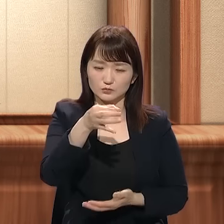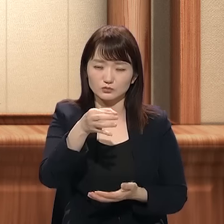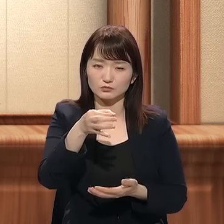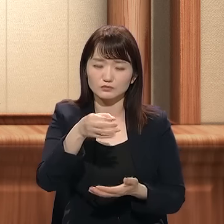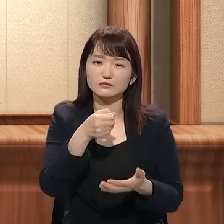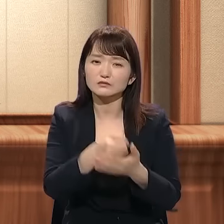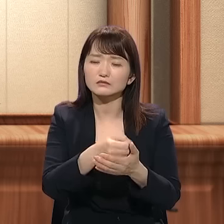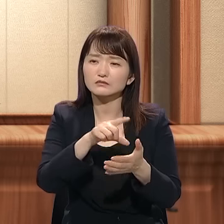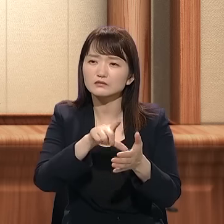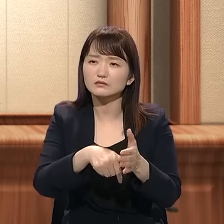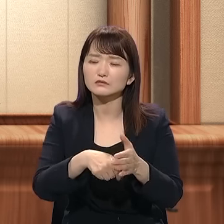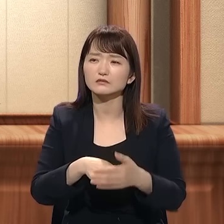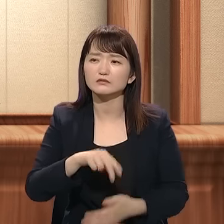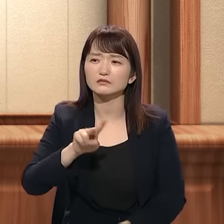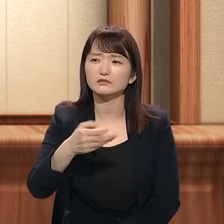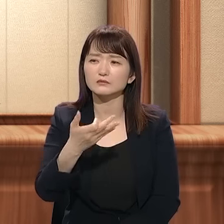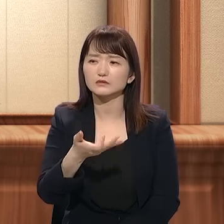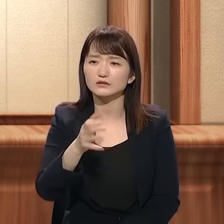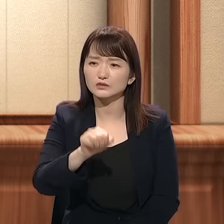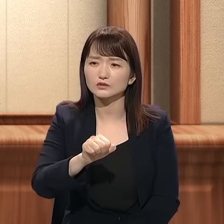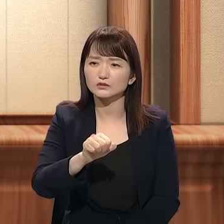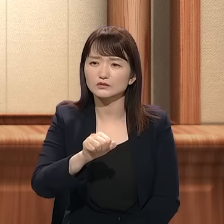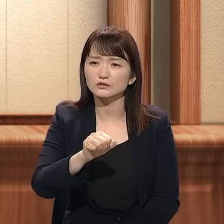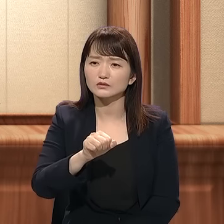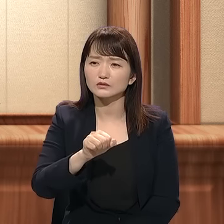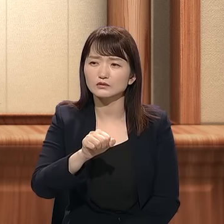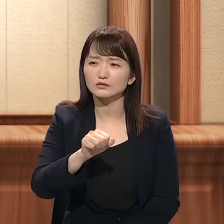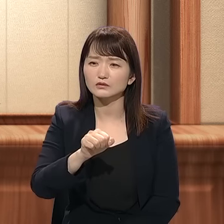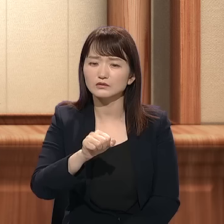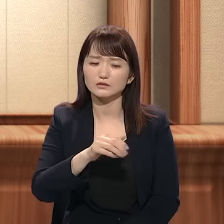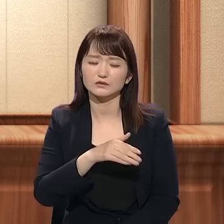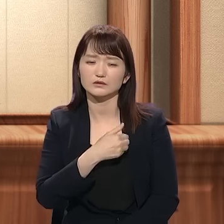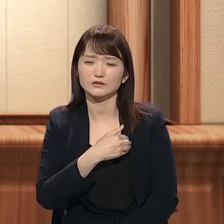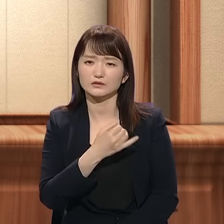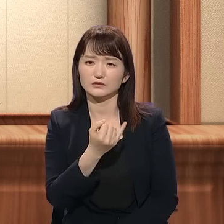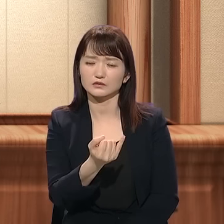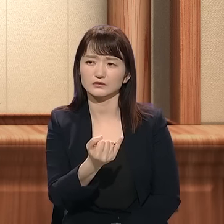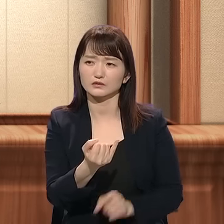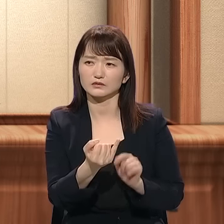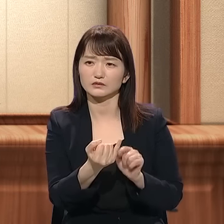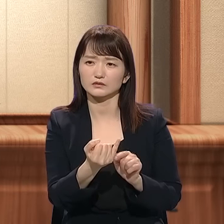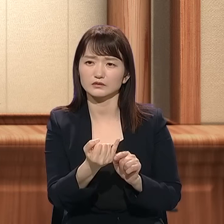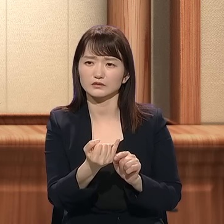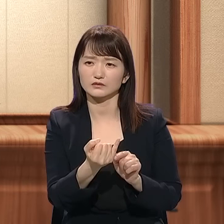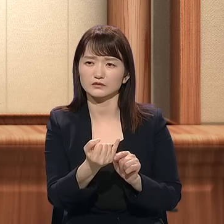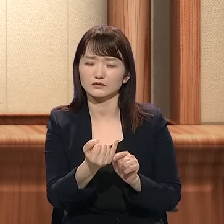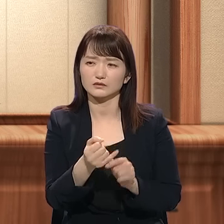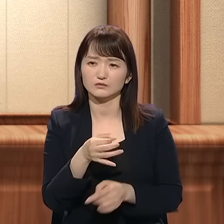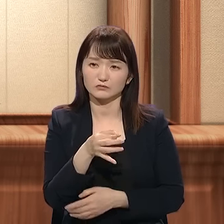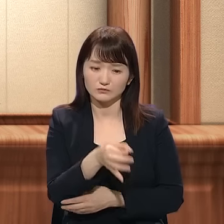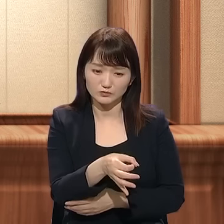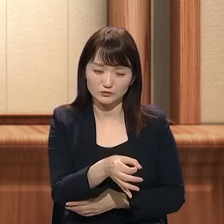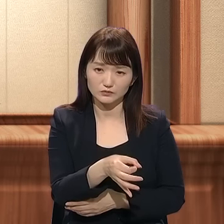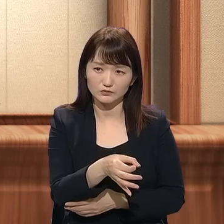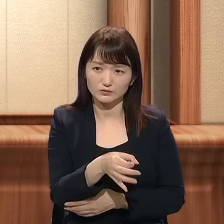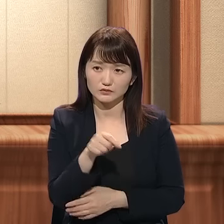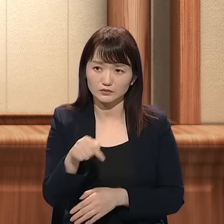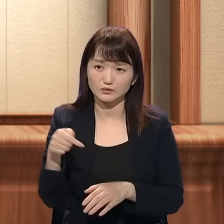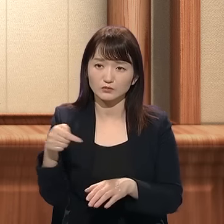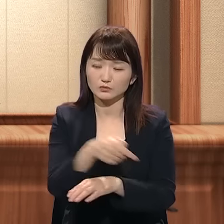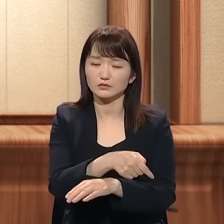있어서이 219억 정도를 이거 이 내연 이을 하려고이 그 돈을 제공했고 이거 말고도